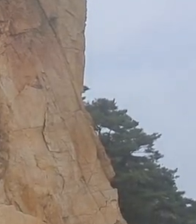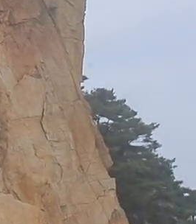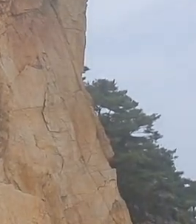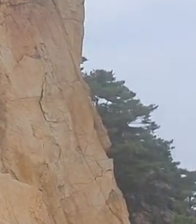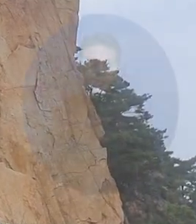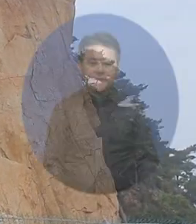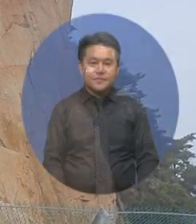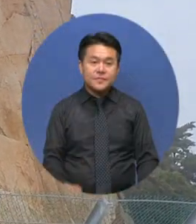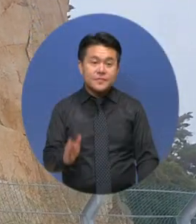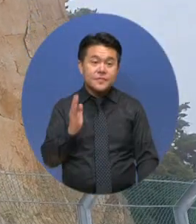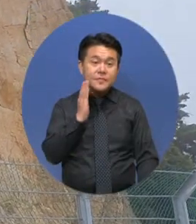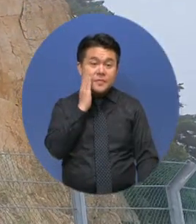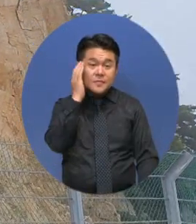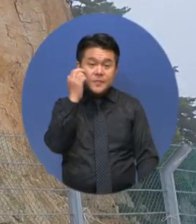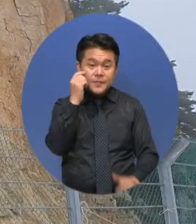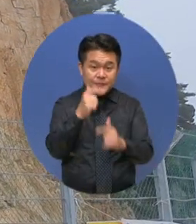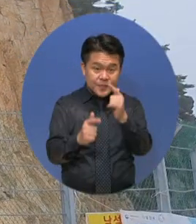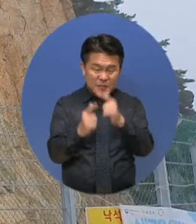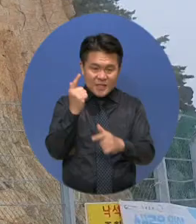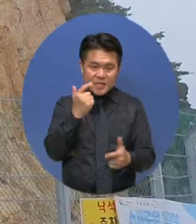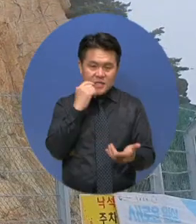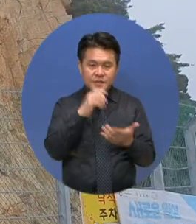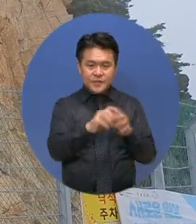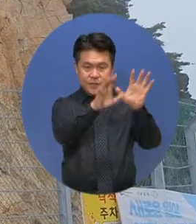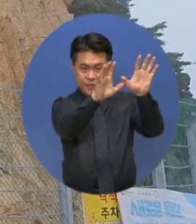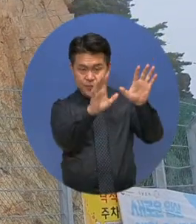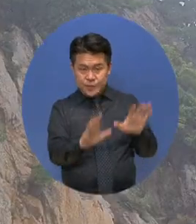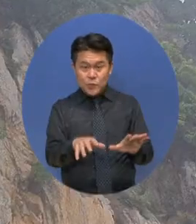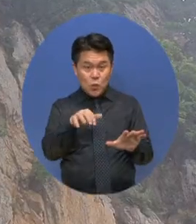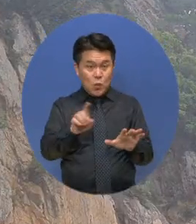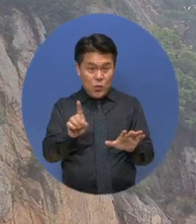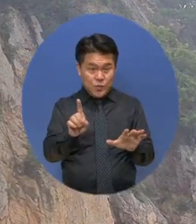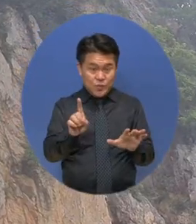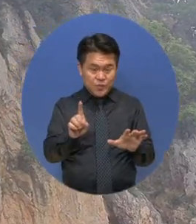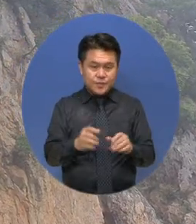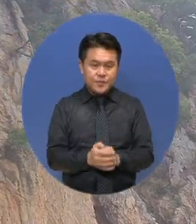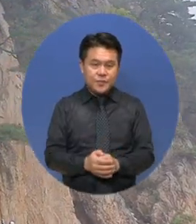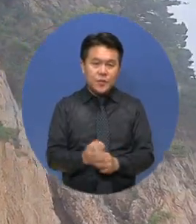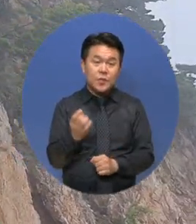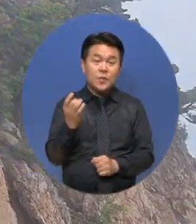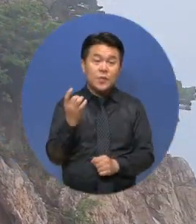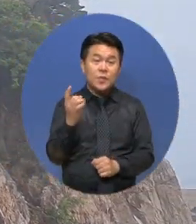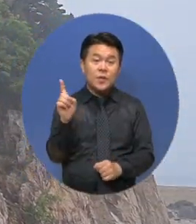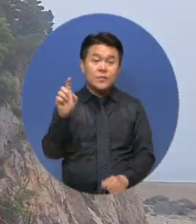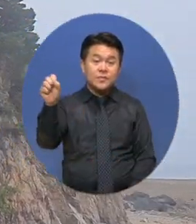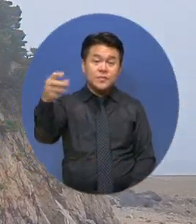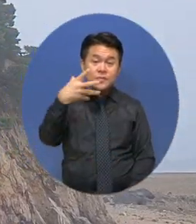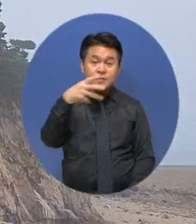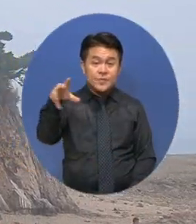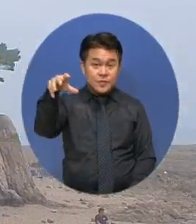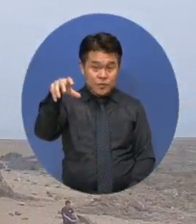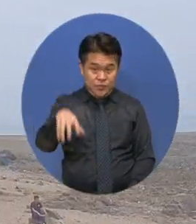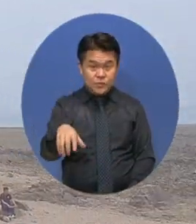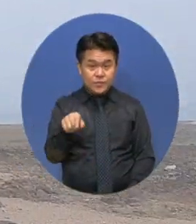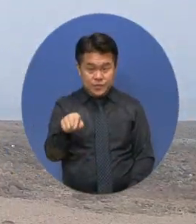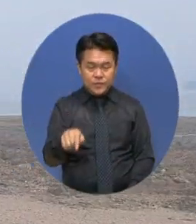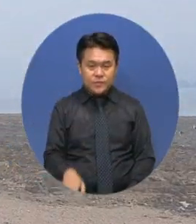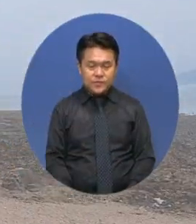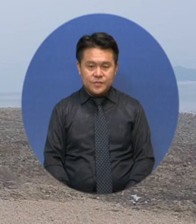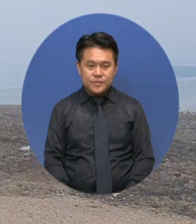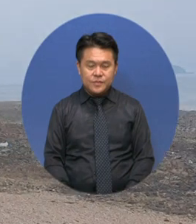푸른 소나무와 웅장한 바위가 있는 이곳은 등대가 위치해 있는 곳인데요.